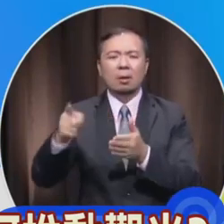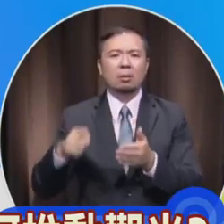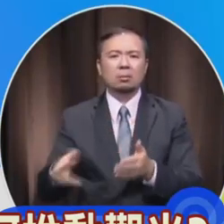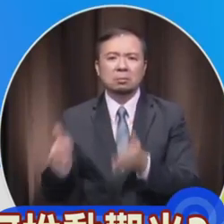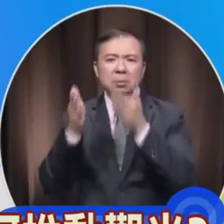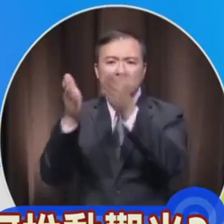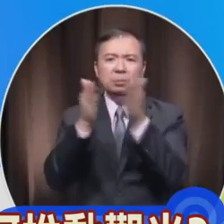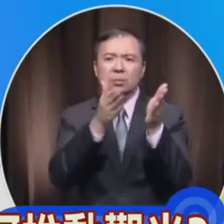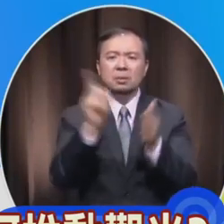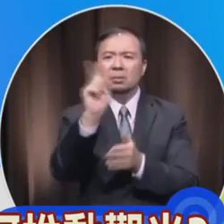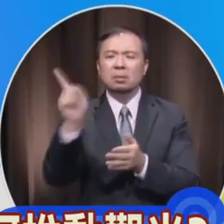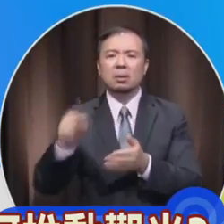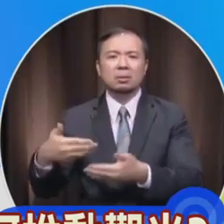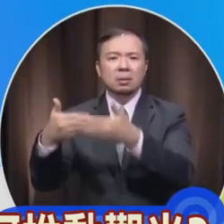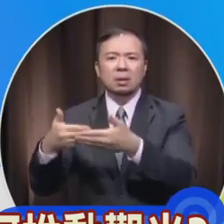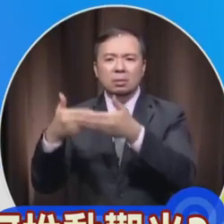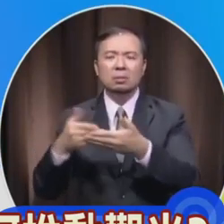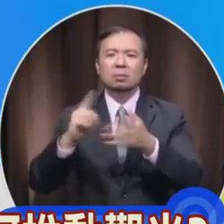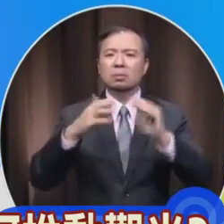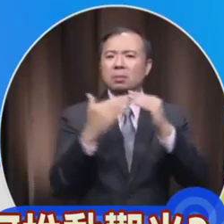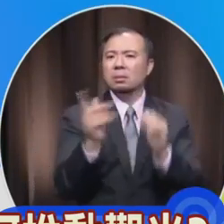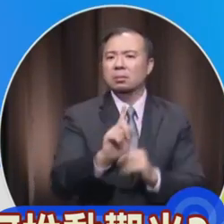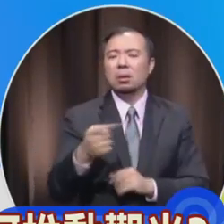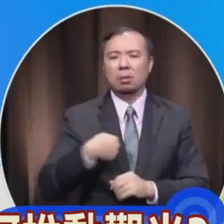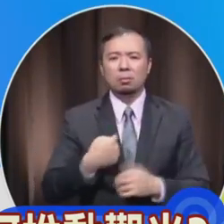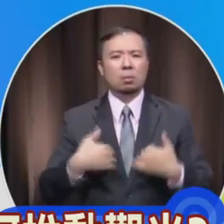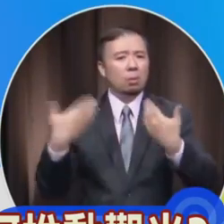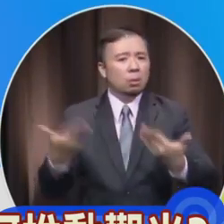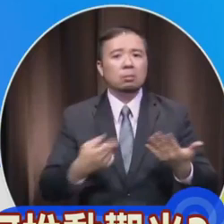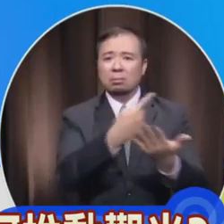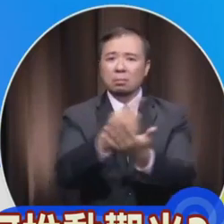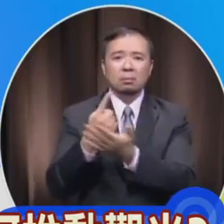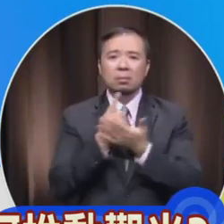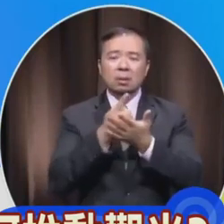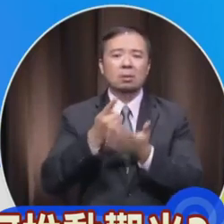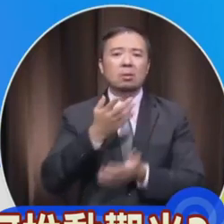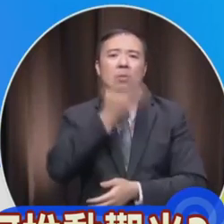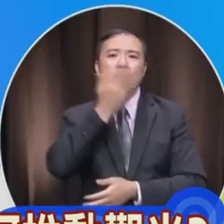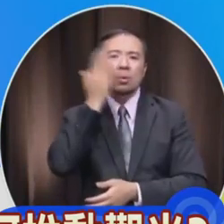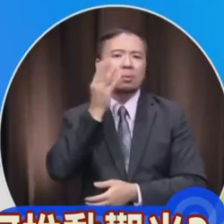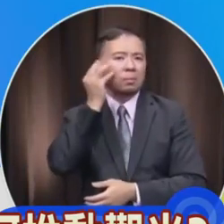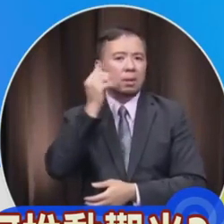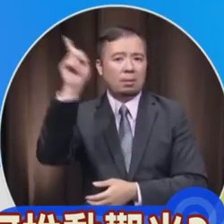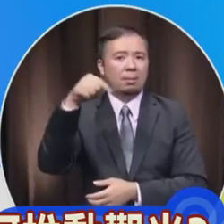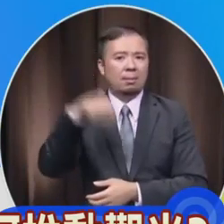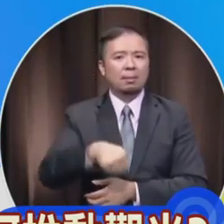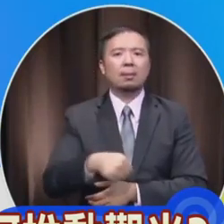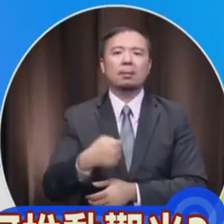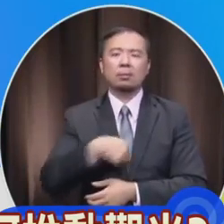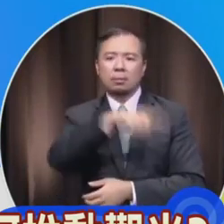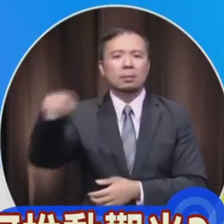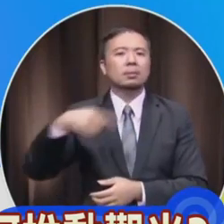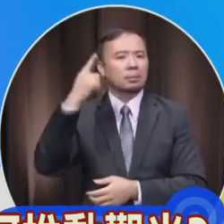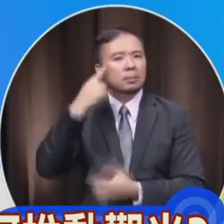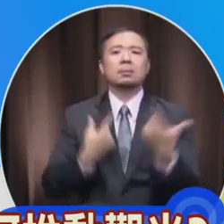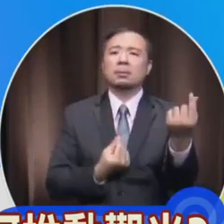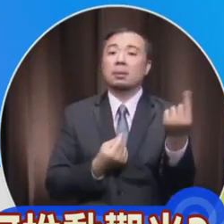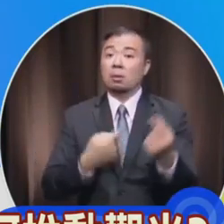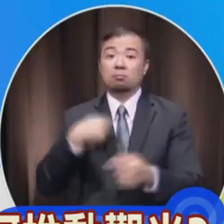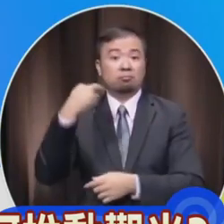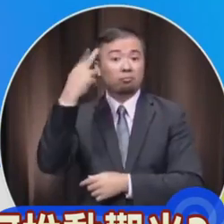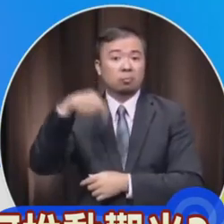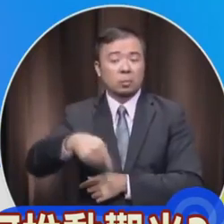民希望欢迎更多的观光客来台湾，这个是大家共同的一个想法。我认为发展观光，我